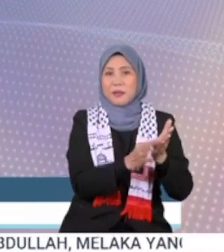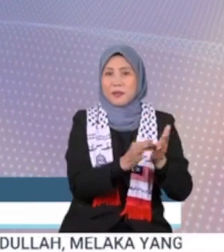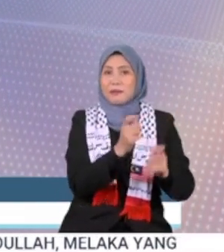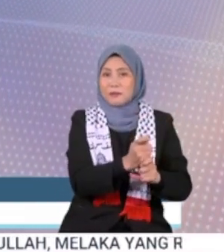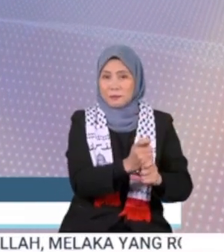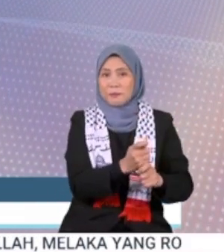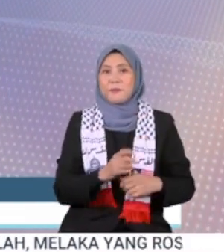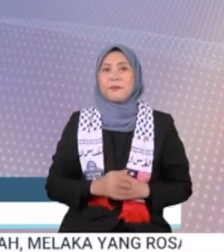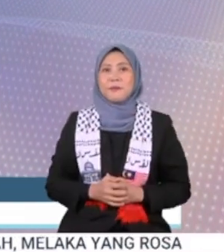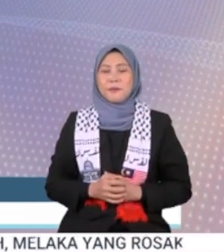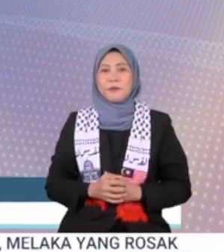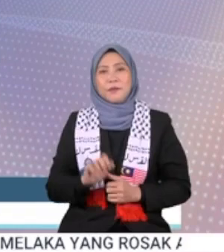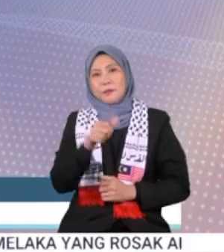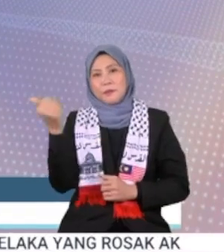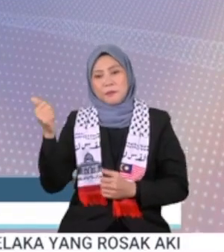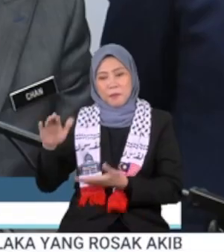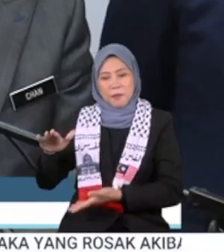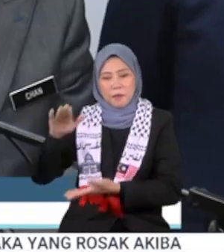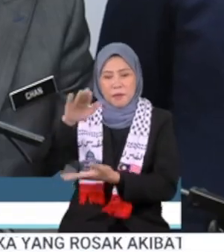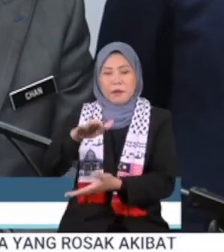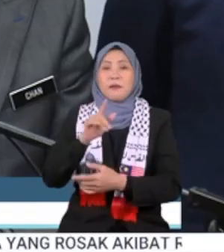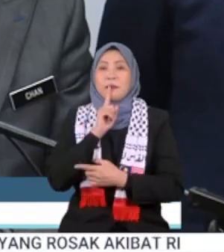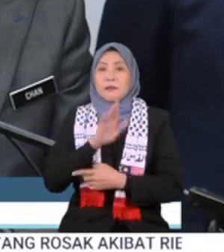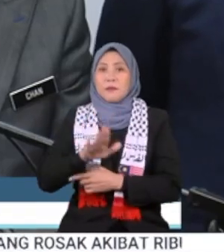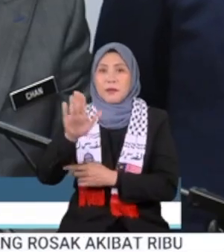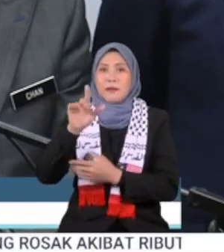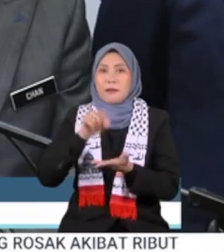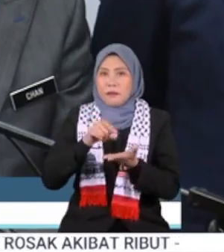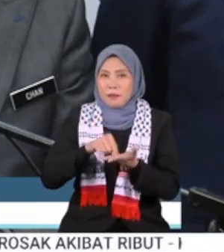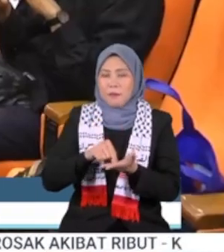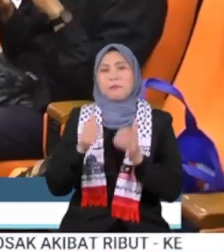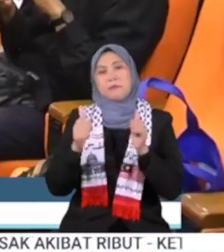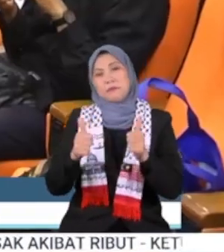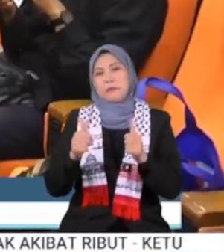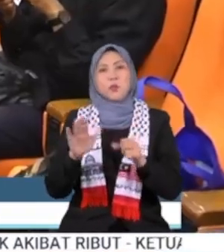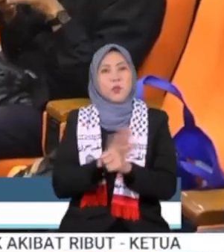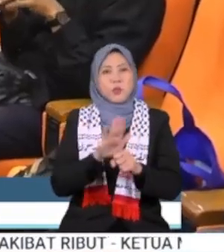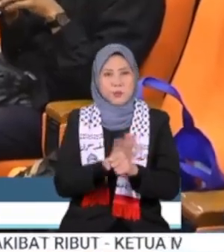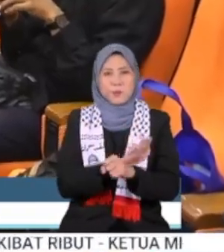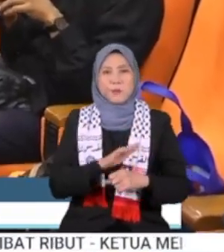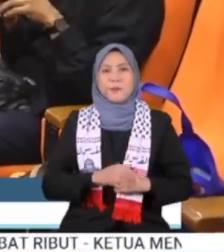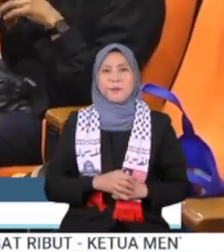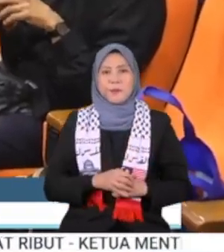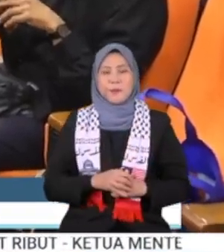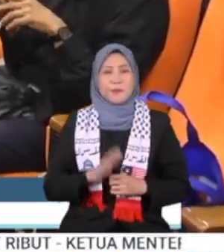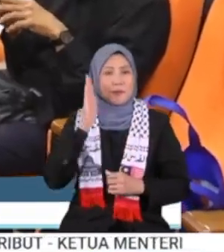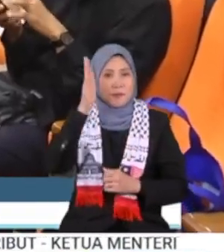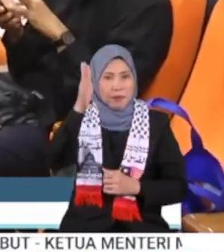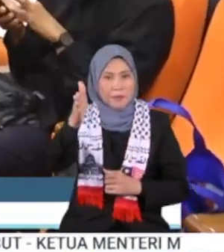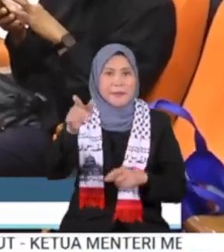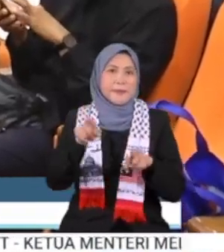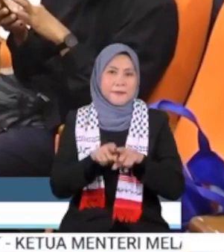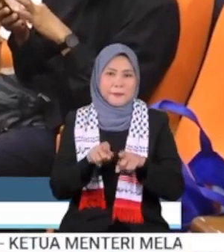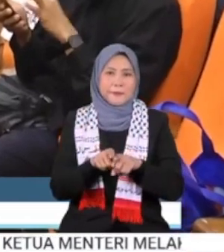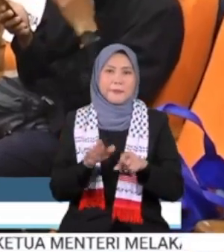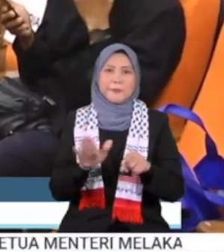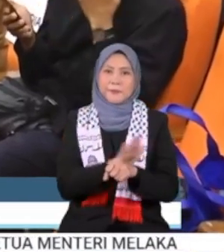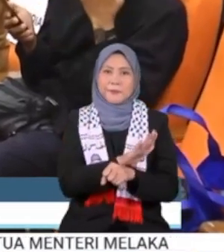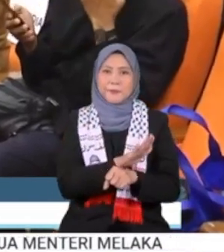yang ditetapkan Selain itu pembekal turut memberi jaminan bekalan ayam mencukupi ketika ini dan pada masa